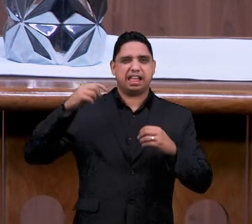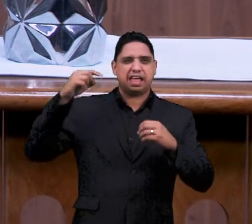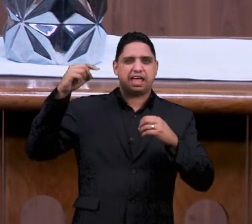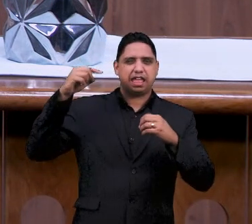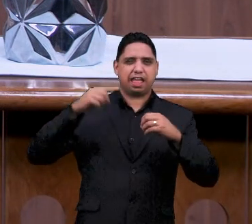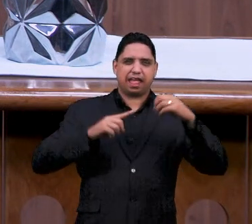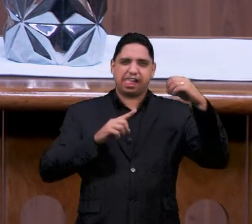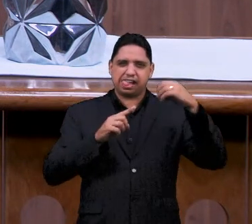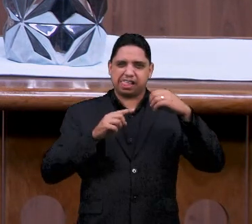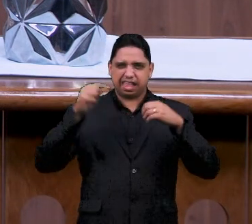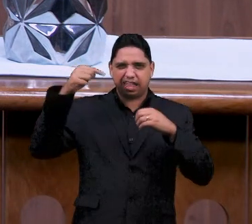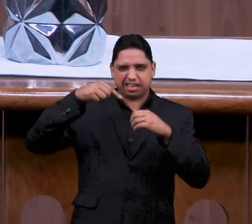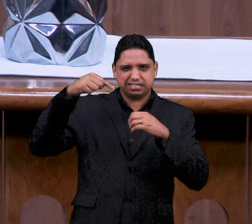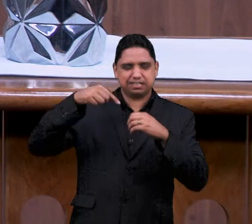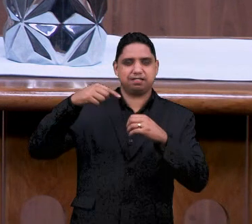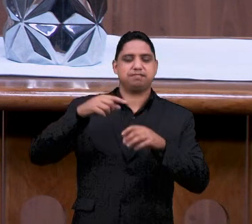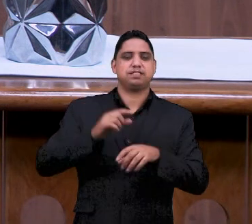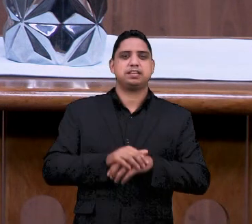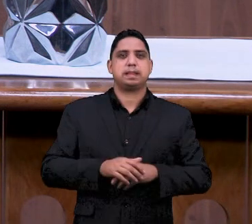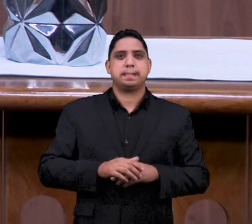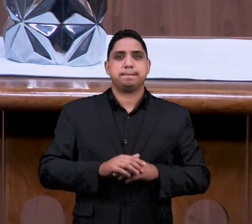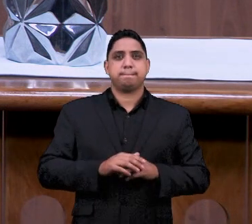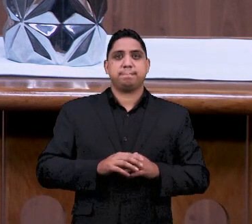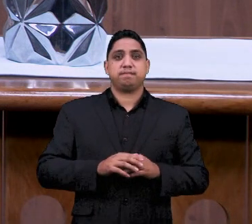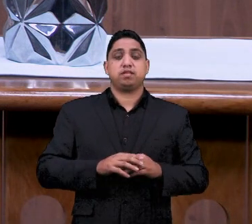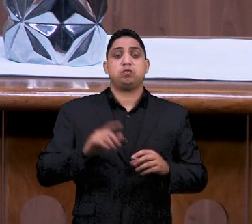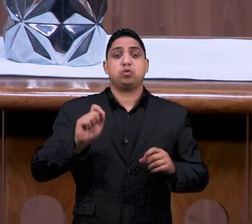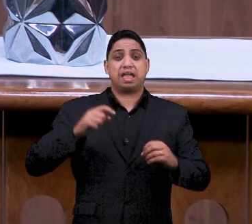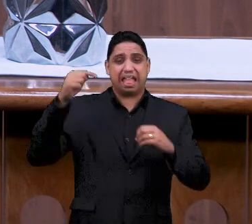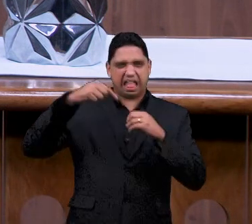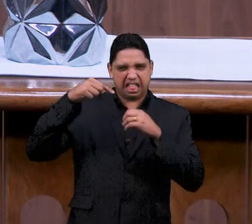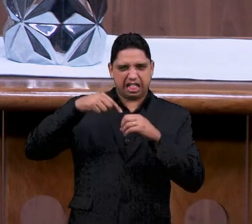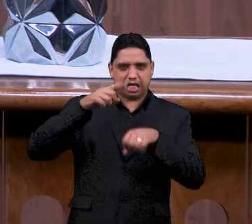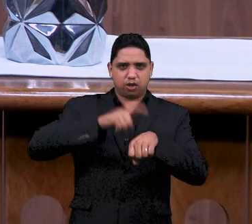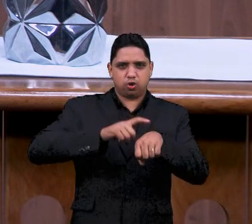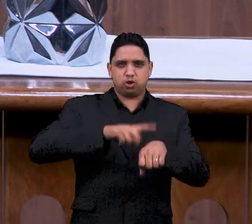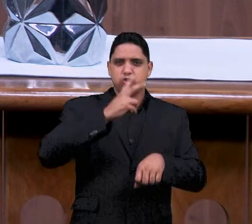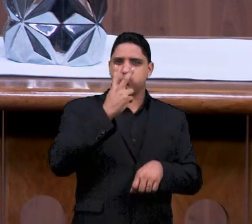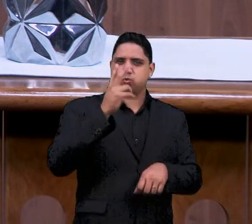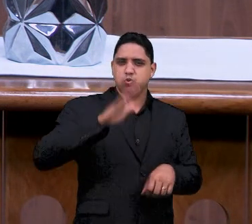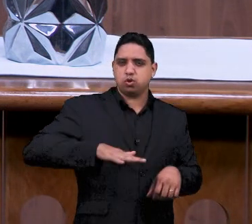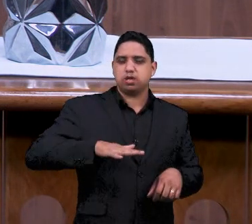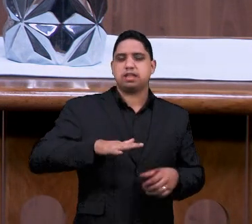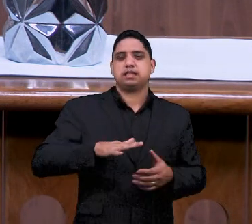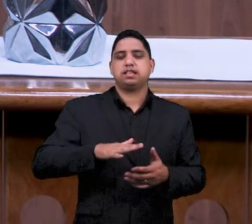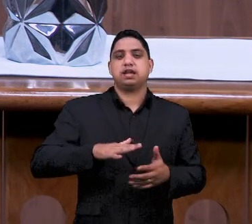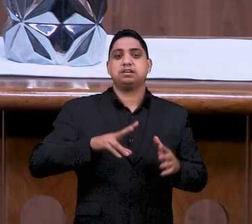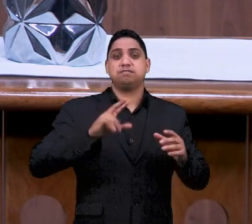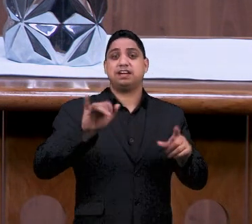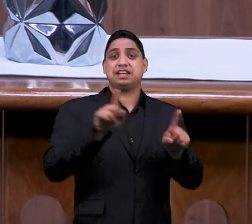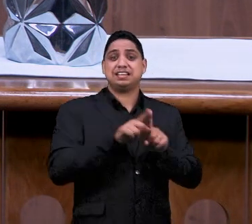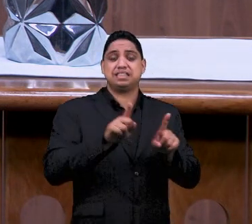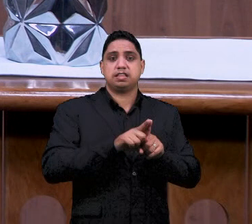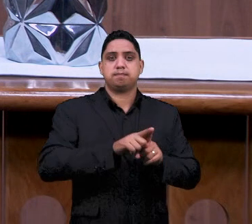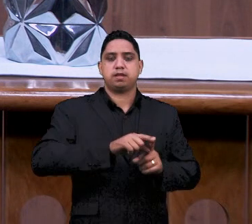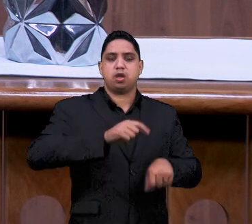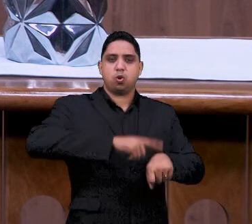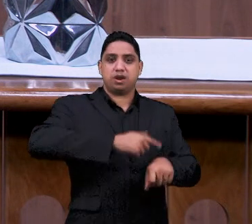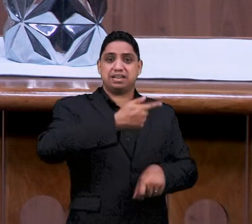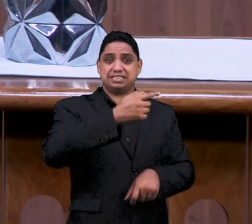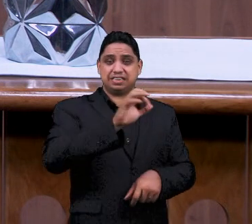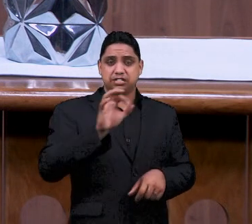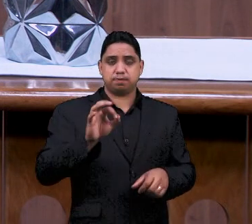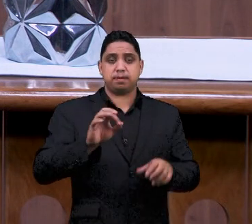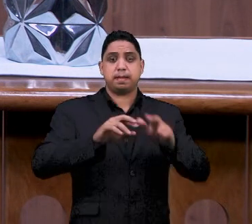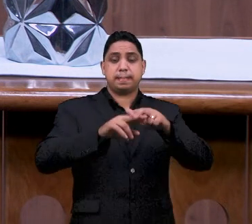Et le rappel que je veux faire, c'est que ce même programmation qui va à 14 heures à tout le Brésil, dans tout le Brésil,